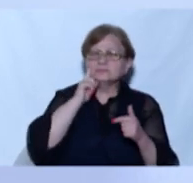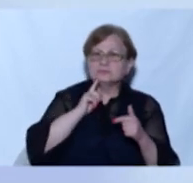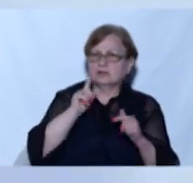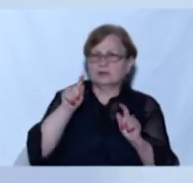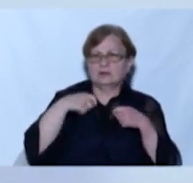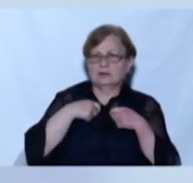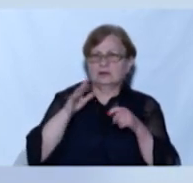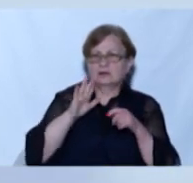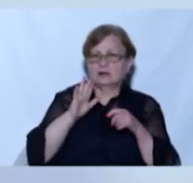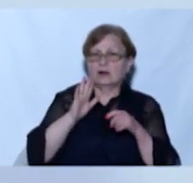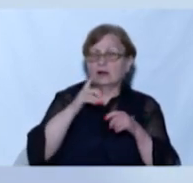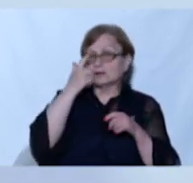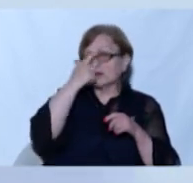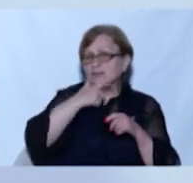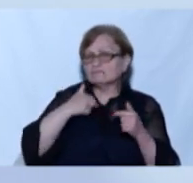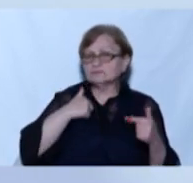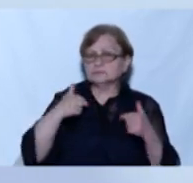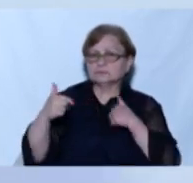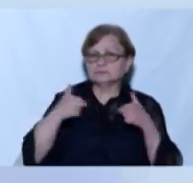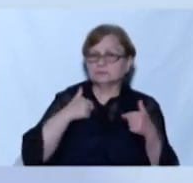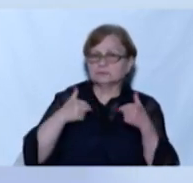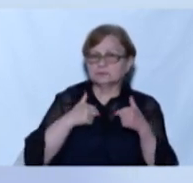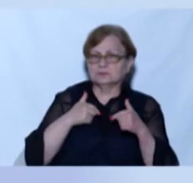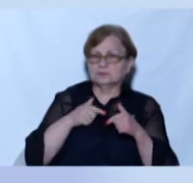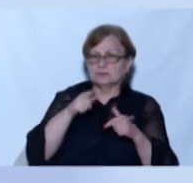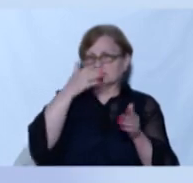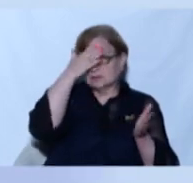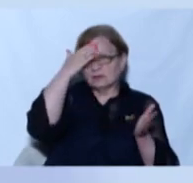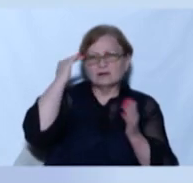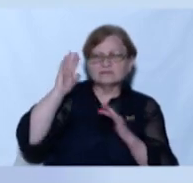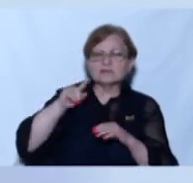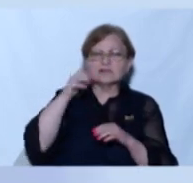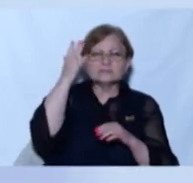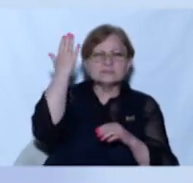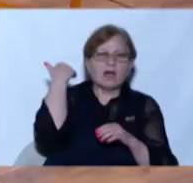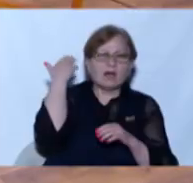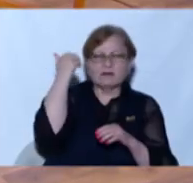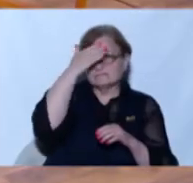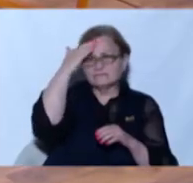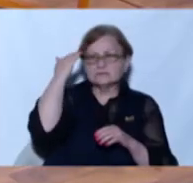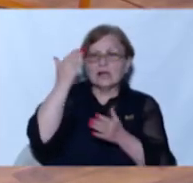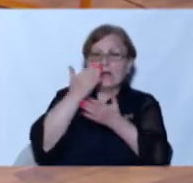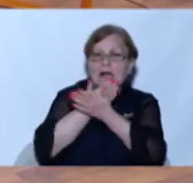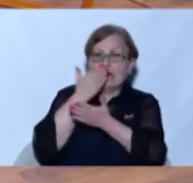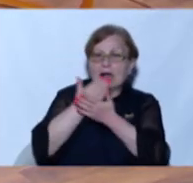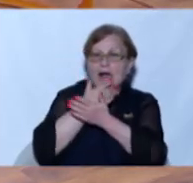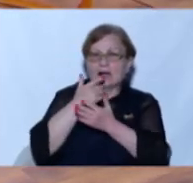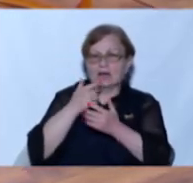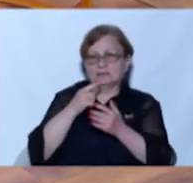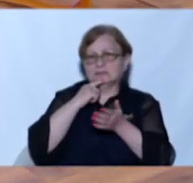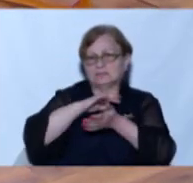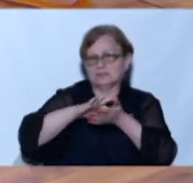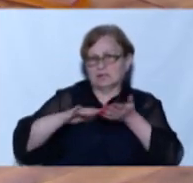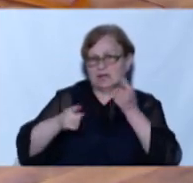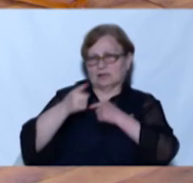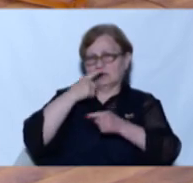არამედ პირადი ტკივილების გასამწვავებლად, მივიწყებულის გასახსენებლად და ახალი იარის